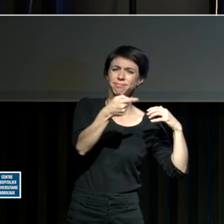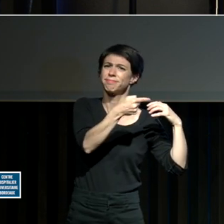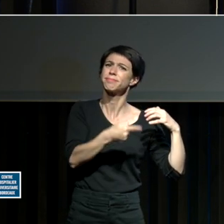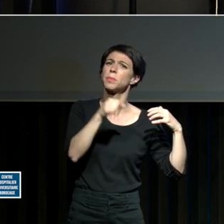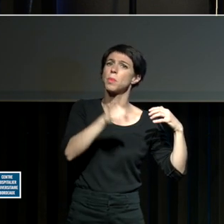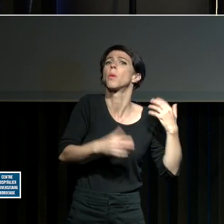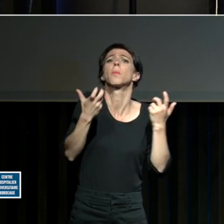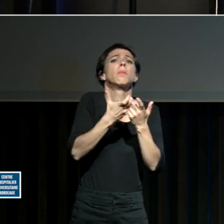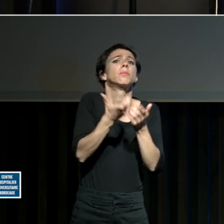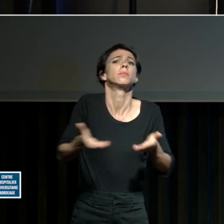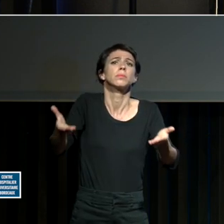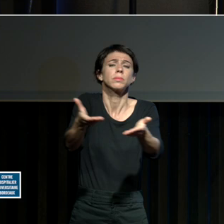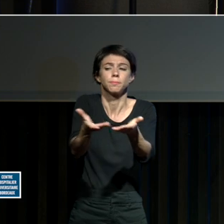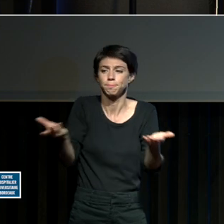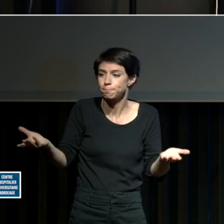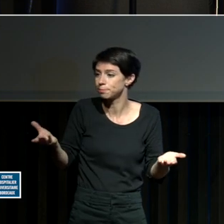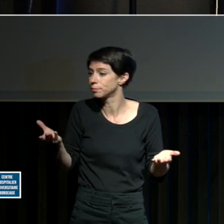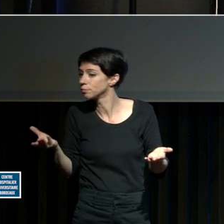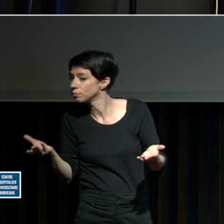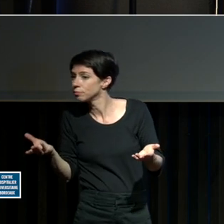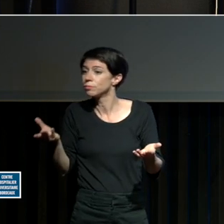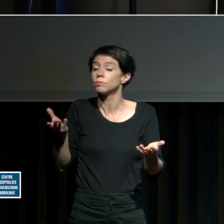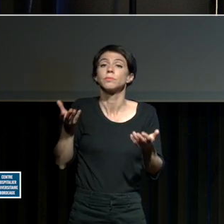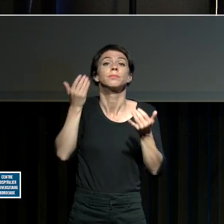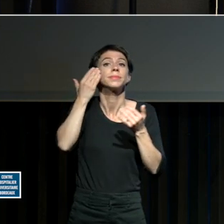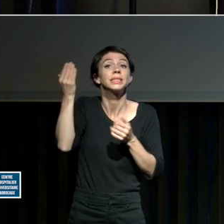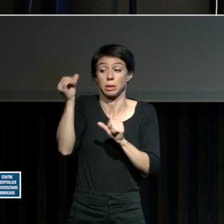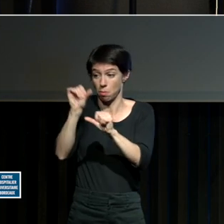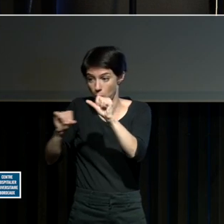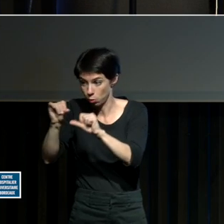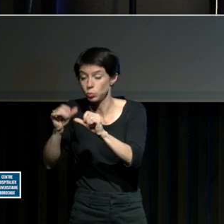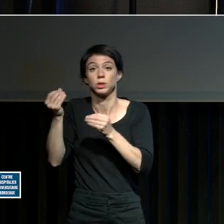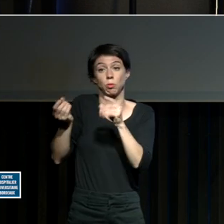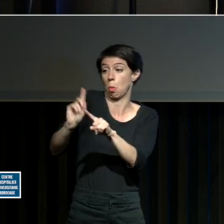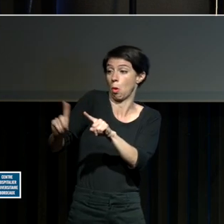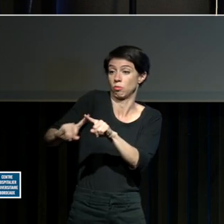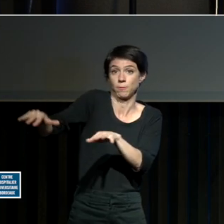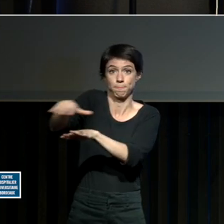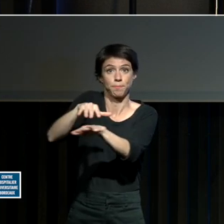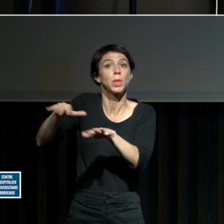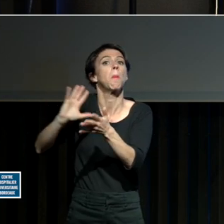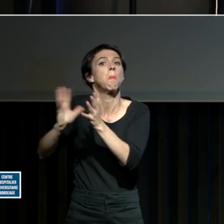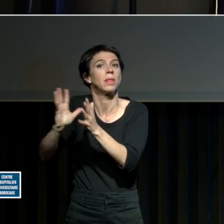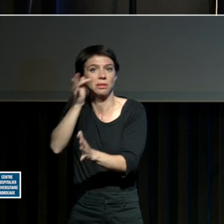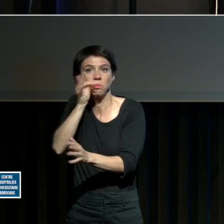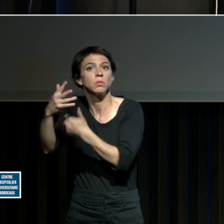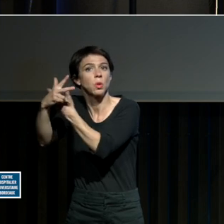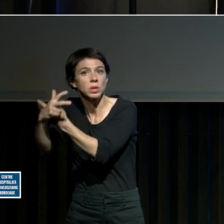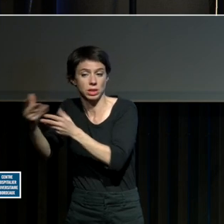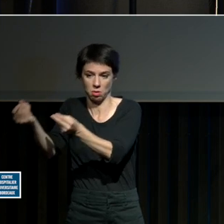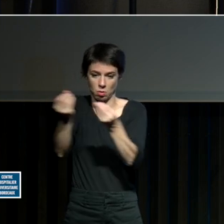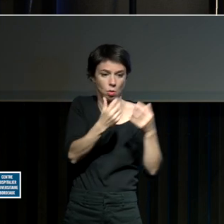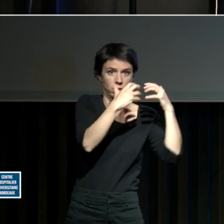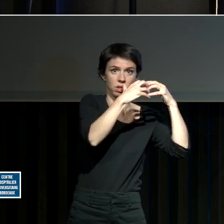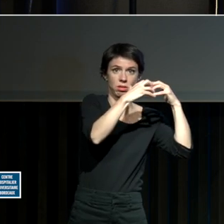à des objets ou des produits potentiellement toxiques pendant cette période va avoir des risques globaux sur